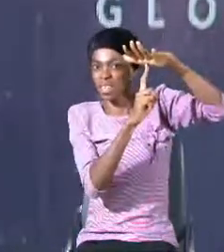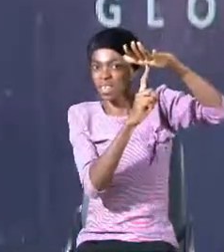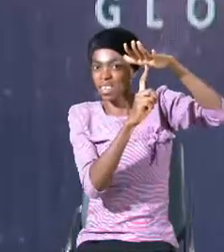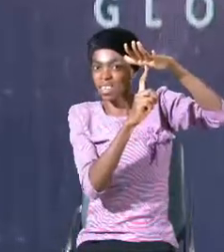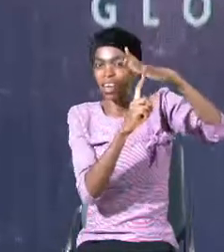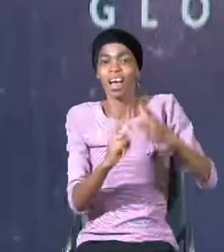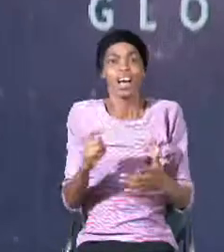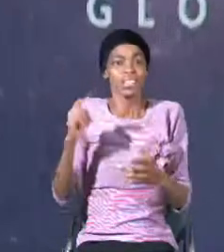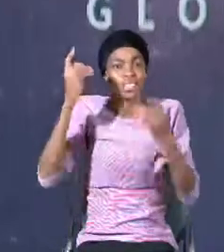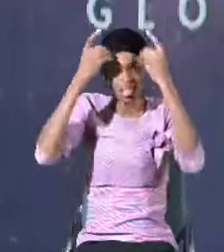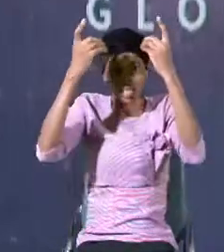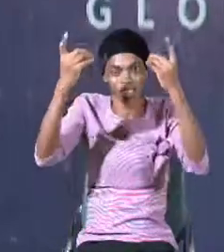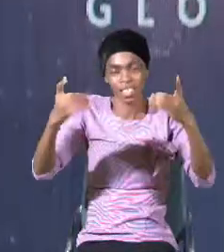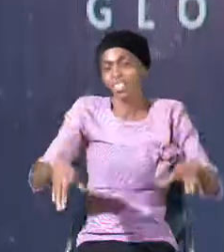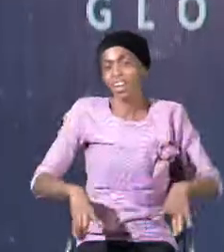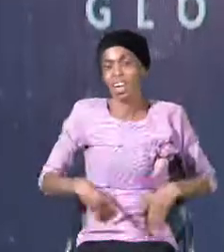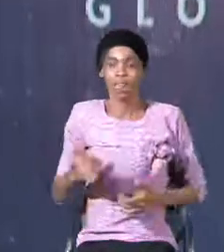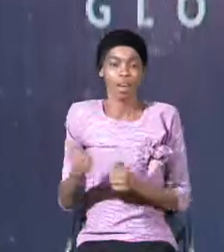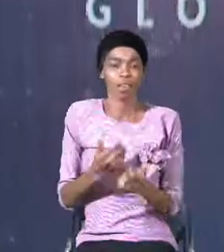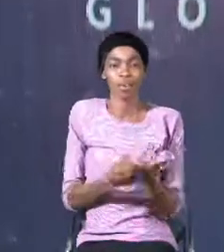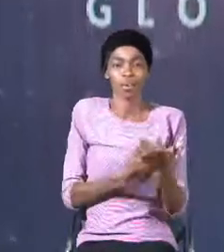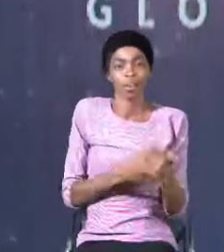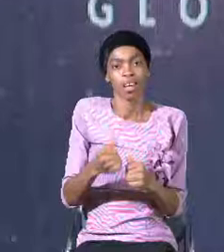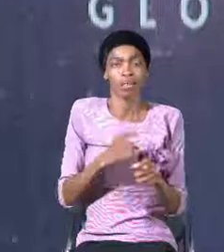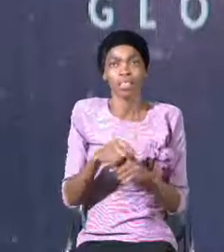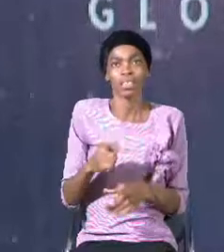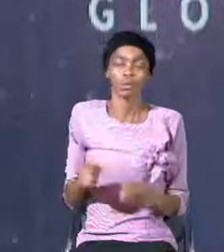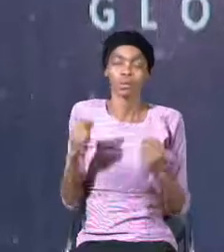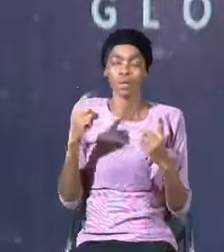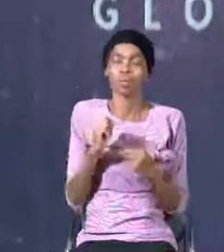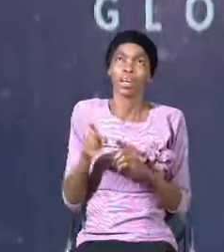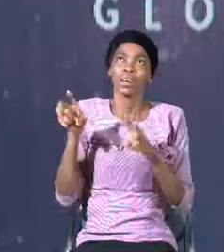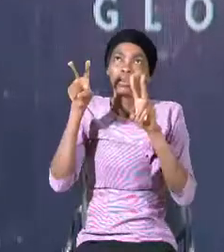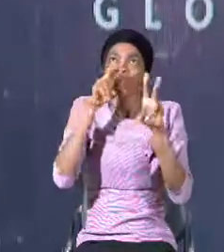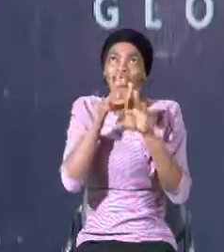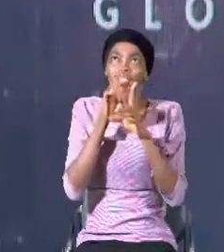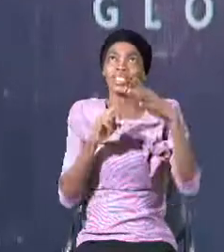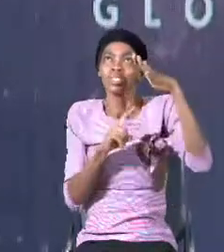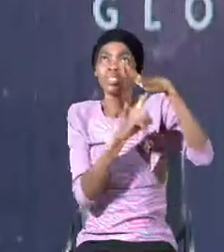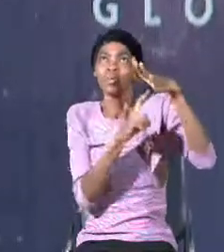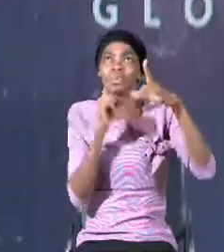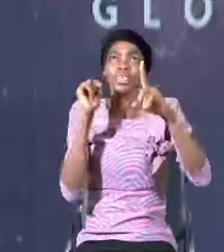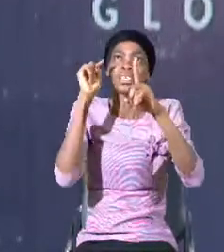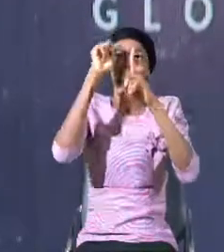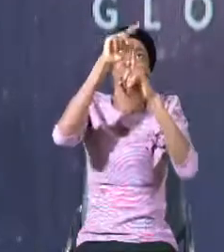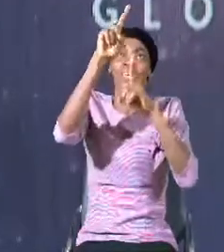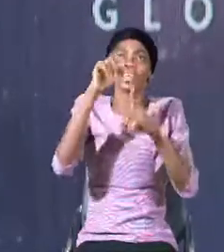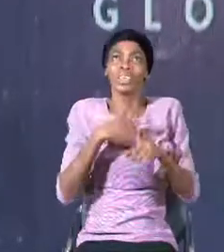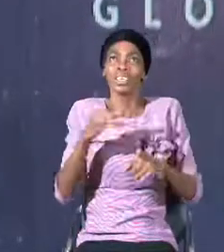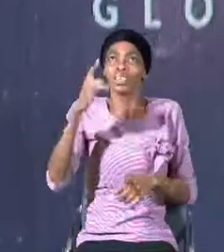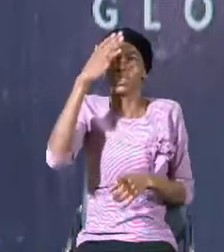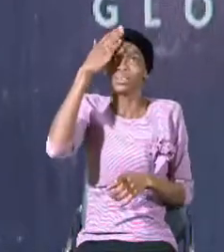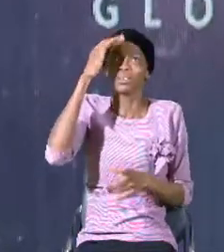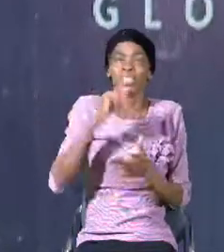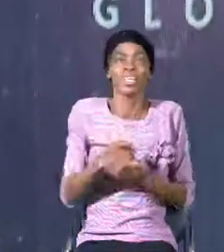la vie destinée au sommet. À chaque moment, quand tu te réveilles, tu regardes le sommet et tu regardes le sommet